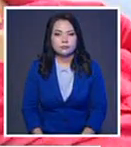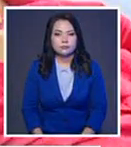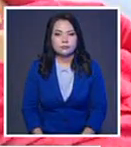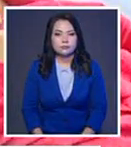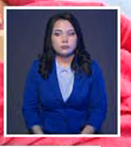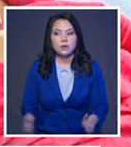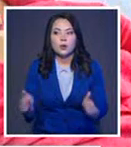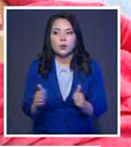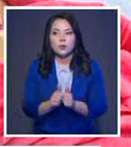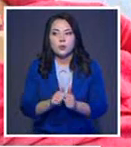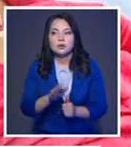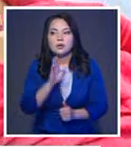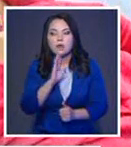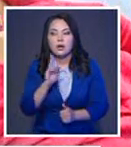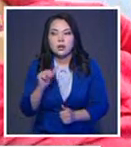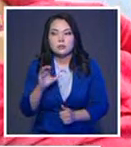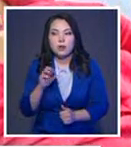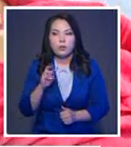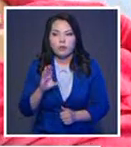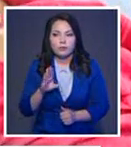Және көршінің қыздары қасымызда